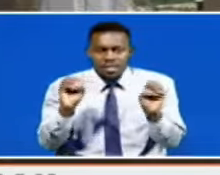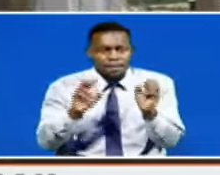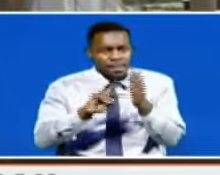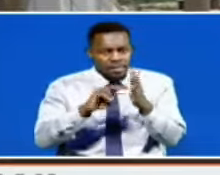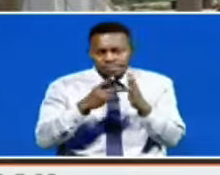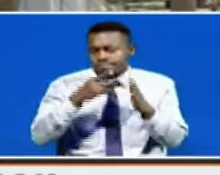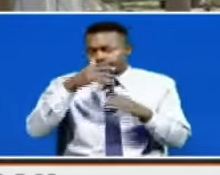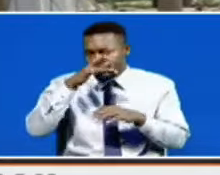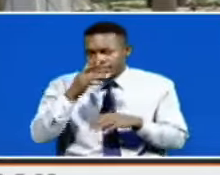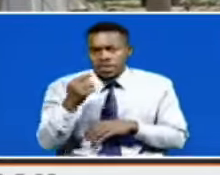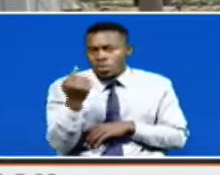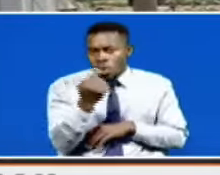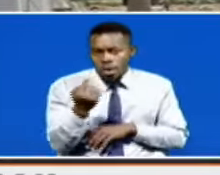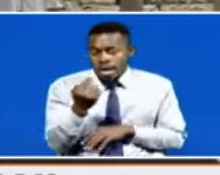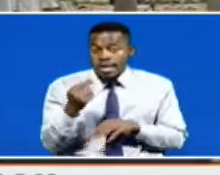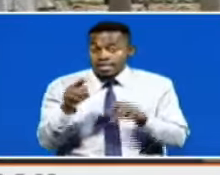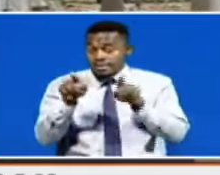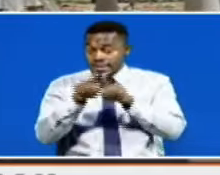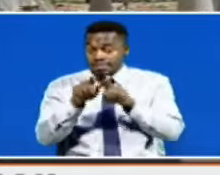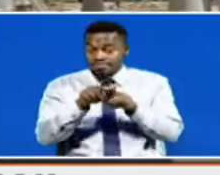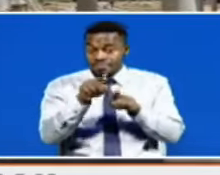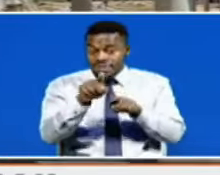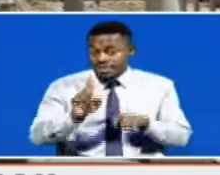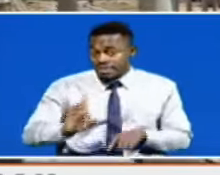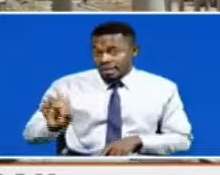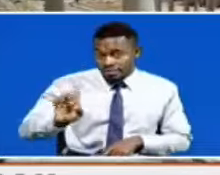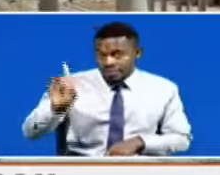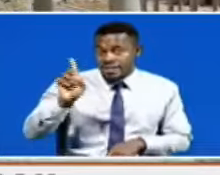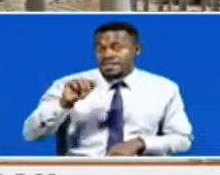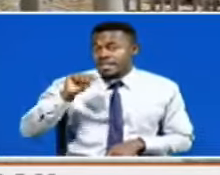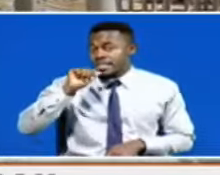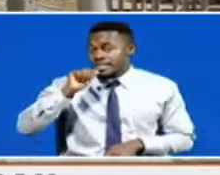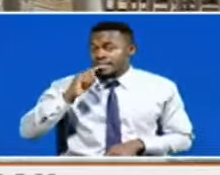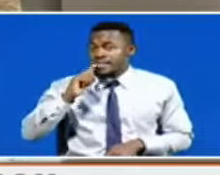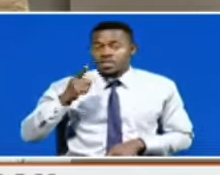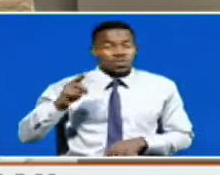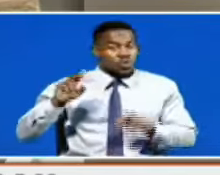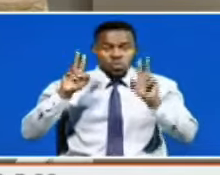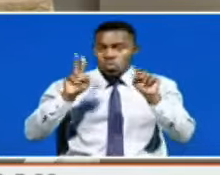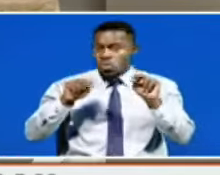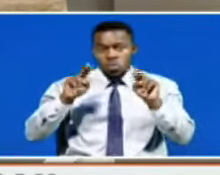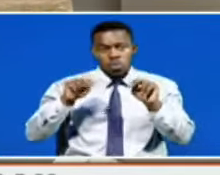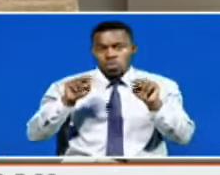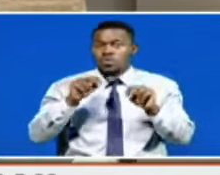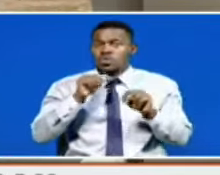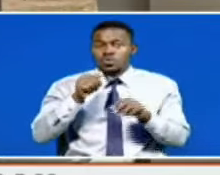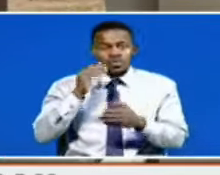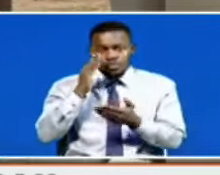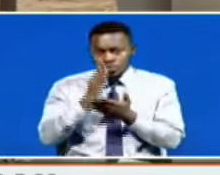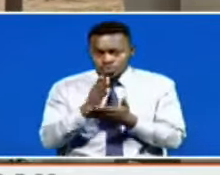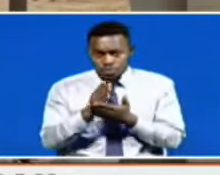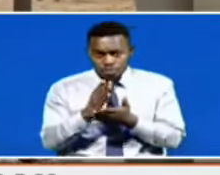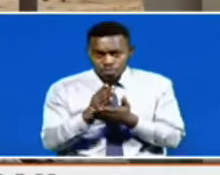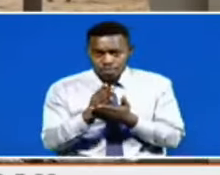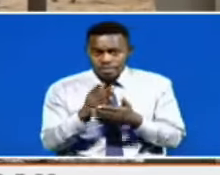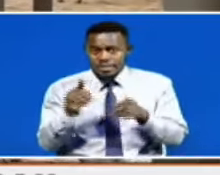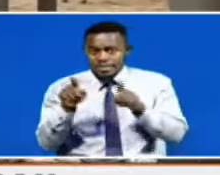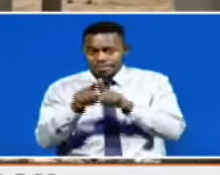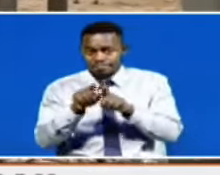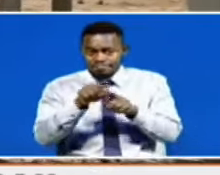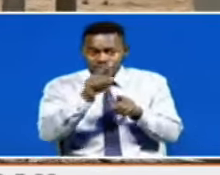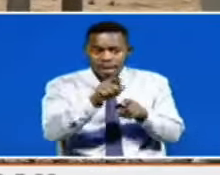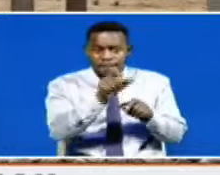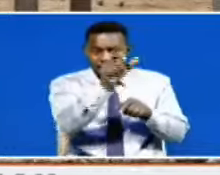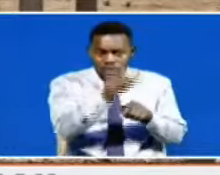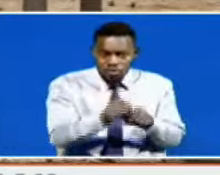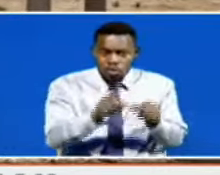kuwa washukiwa hao walipuuza wizara ya ujenzi na kukodi kampuni binafsi ya Baseline Consortium kubuni na kusimamia ujenzi wa